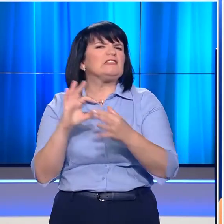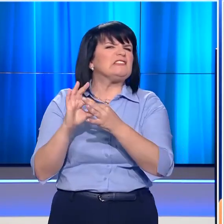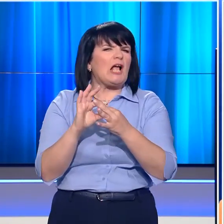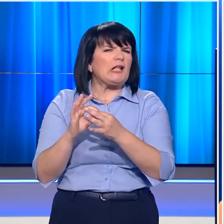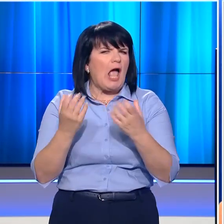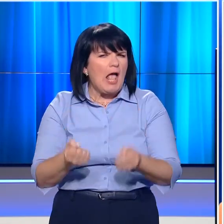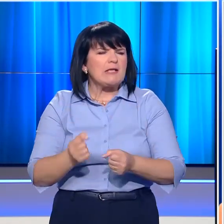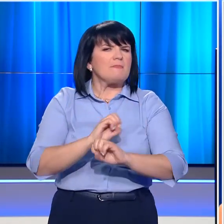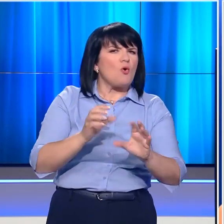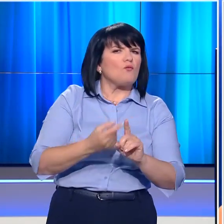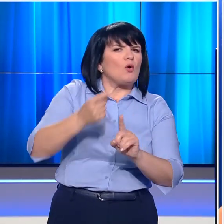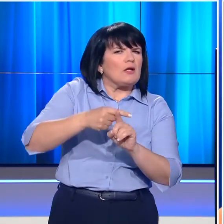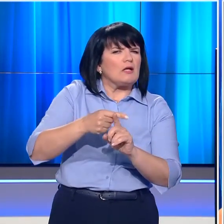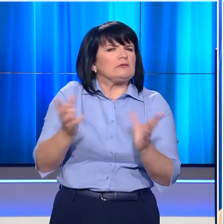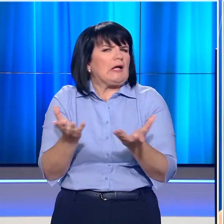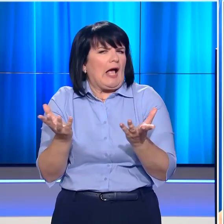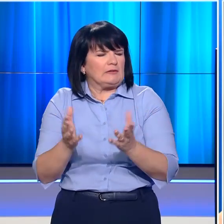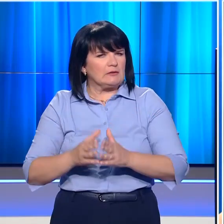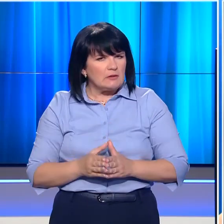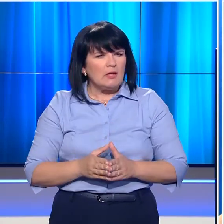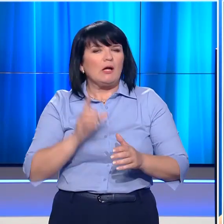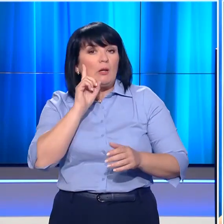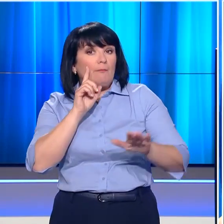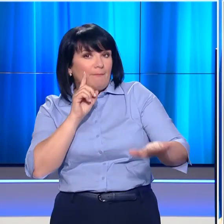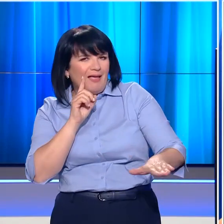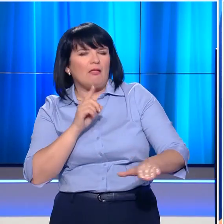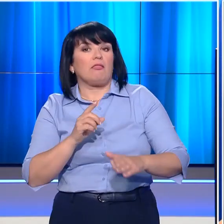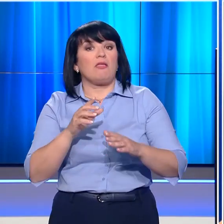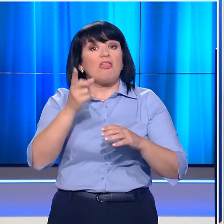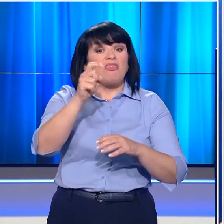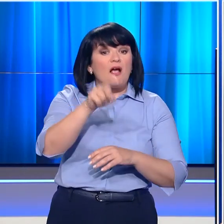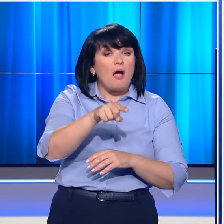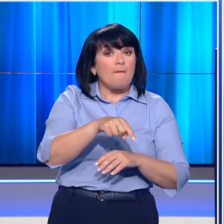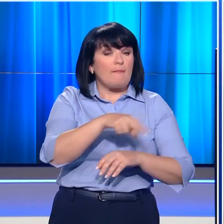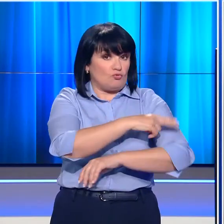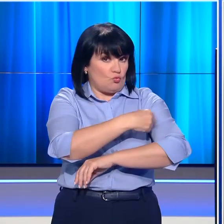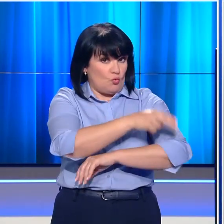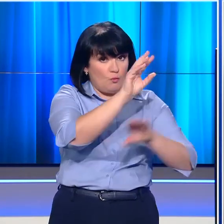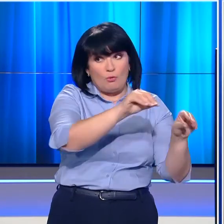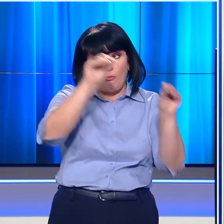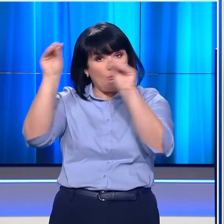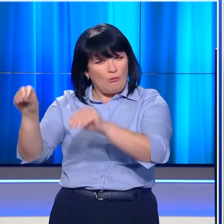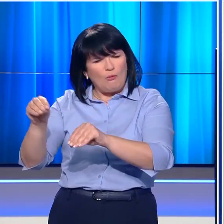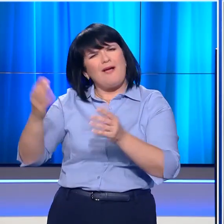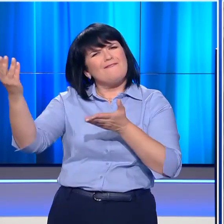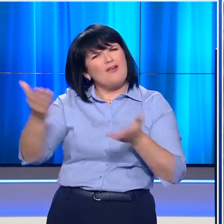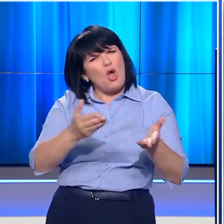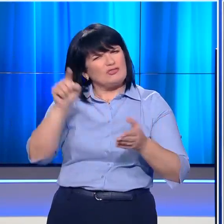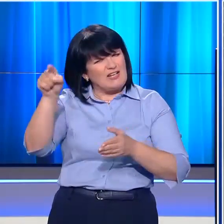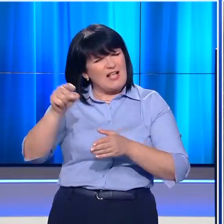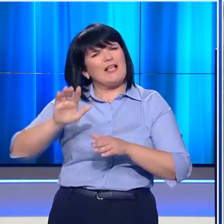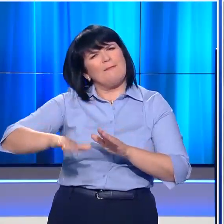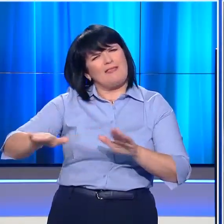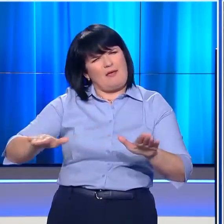τη βοήθησαν ή βρίσκονταν μαζί της. Το κοριτσάκι, ύστερα από δεκαήμερη παραμονή σε νοσοκομείο, μεταφέρθηκε σε δομή φιλοξενίας